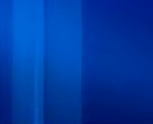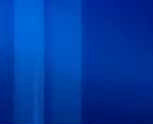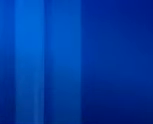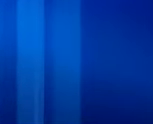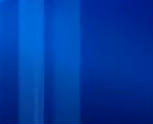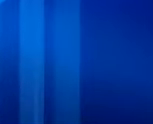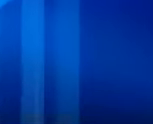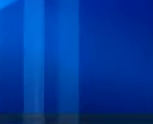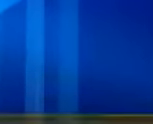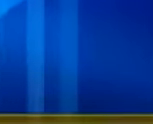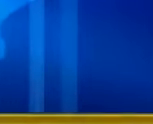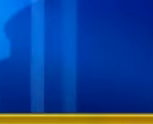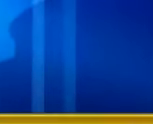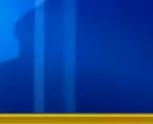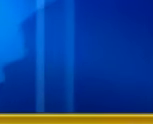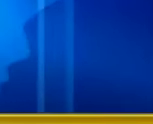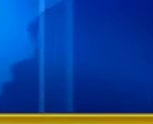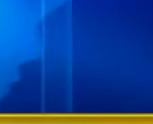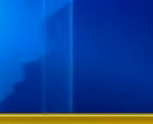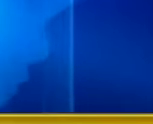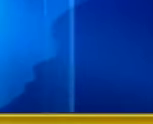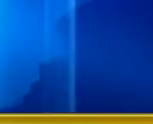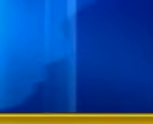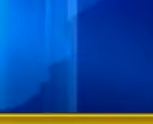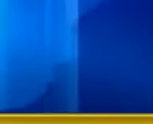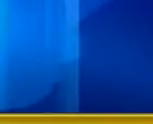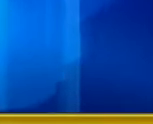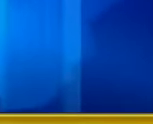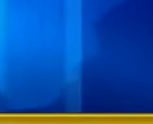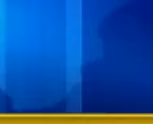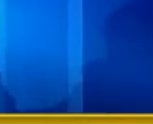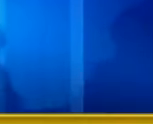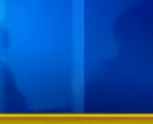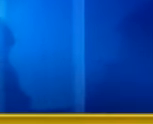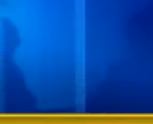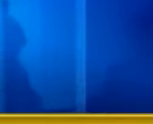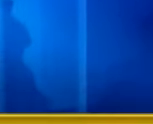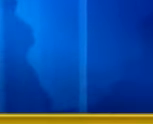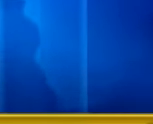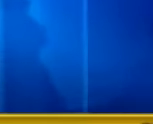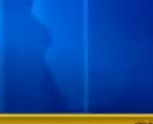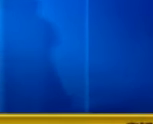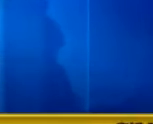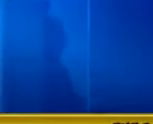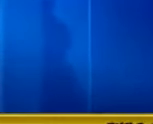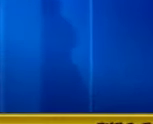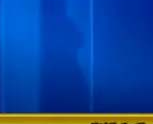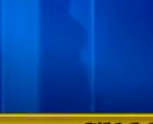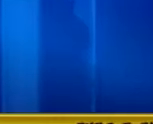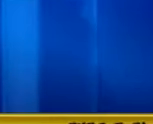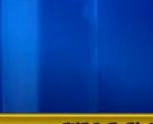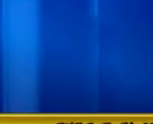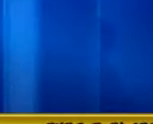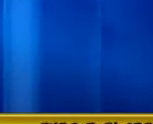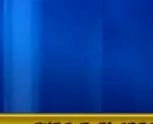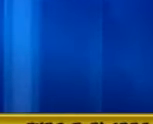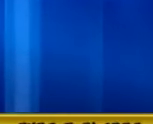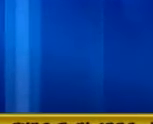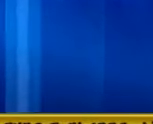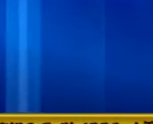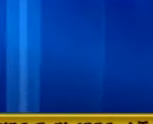ተነስተን ተመልካቾች እንደምን አምሽታችኋል? አንድ ሰዓት ሆኗል። ከደቡብ ቴሌቪዥን ሰዓቱን ዜናዎቻችን ይዘን ቀርበናል። ከመላው ስርጭት ባለሙያዎች ጋር በጋራ በመሆን ከዜናዎቹ